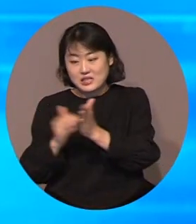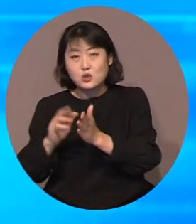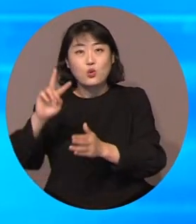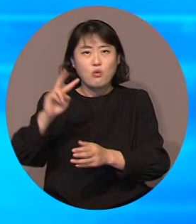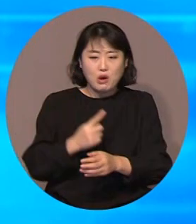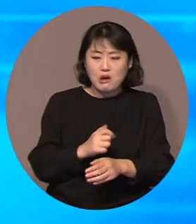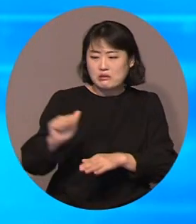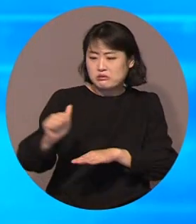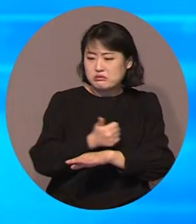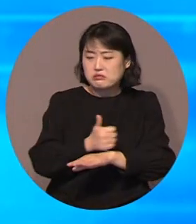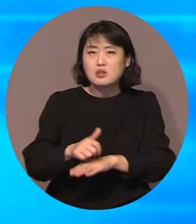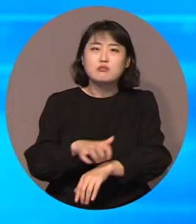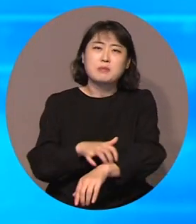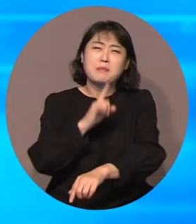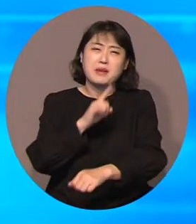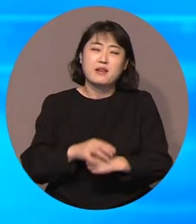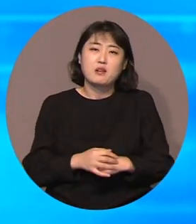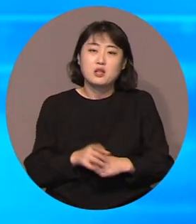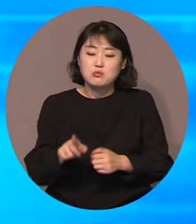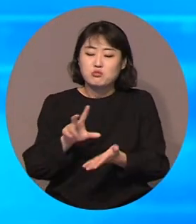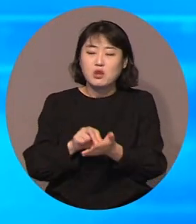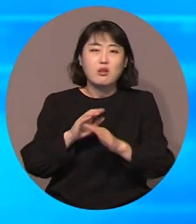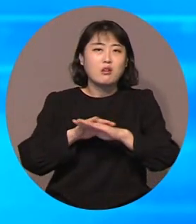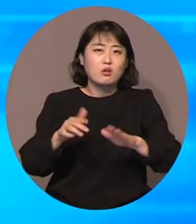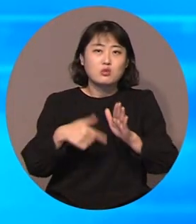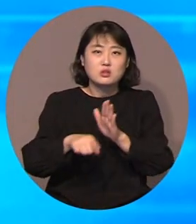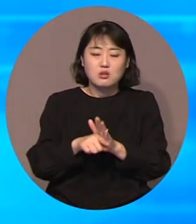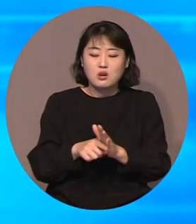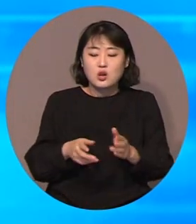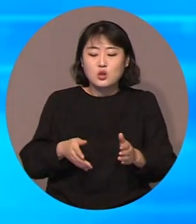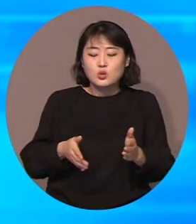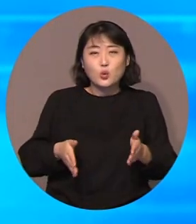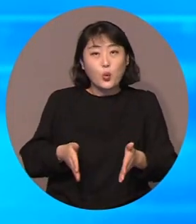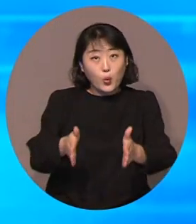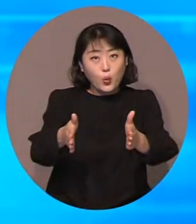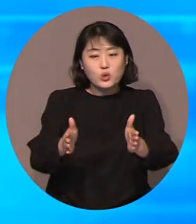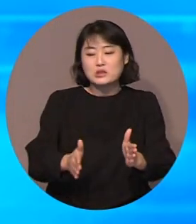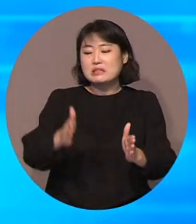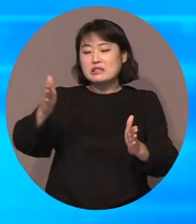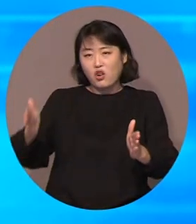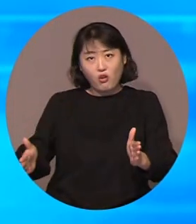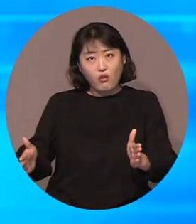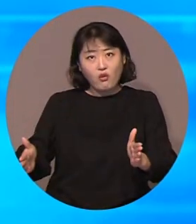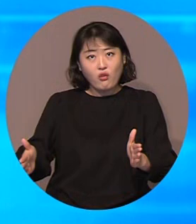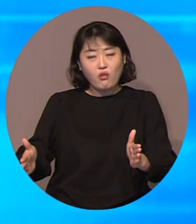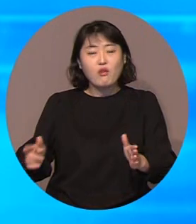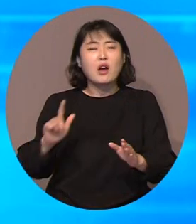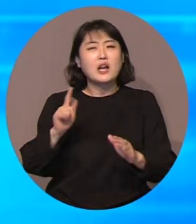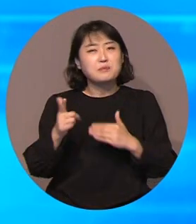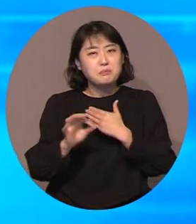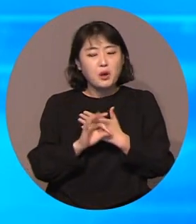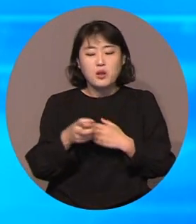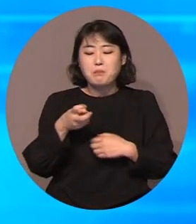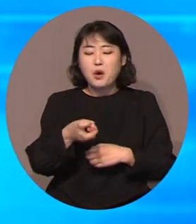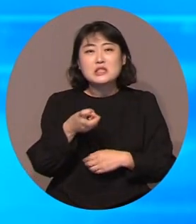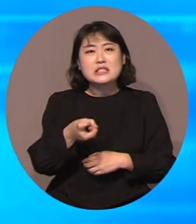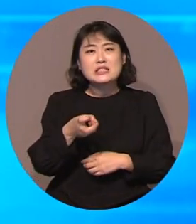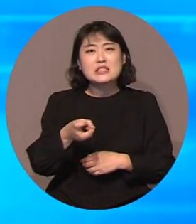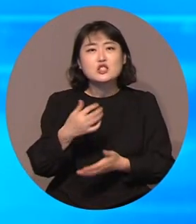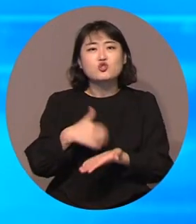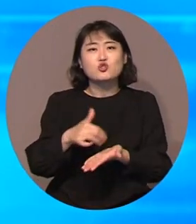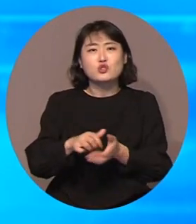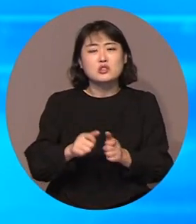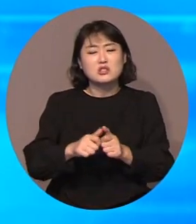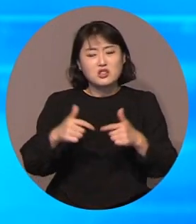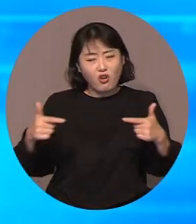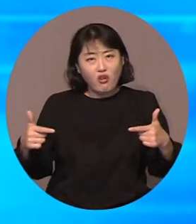하십니다. 그 이 문제를 해결하기 위해서는 뭐 도로를 늘리든가 또는 그 버스를 대폭 늘리든가